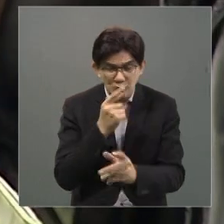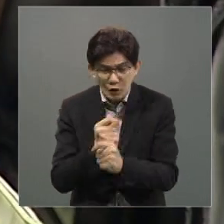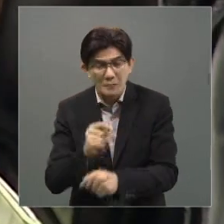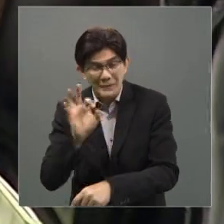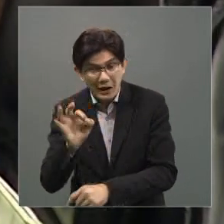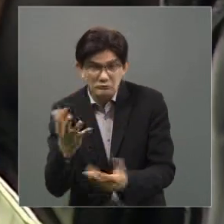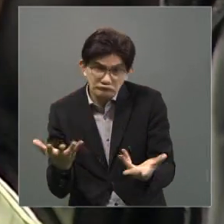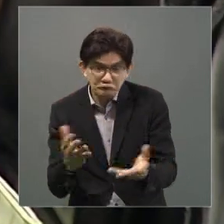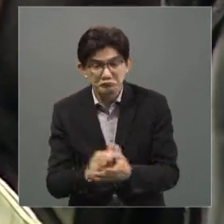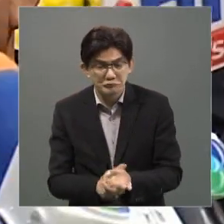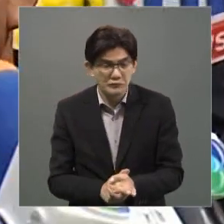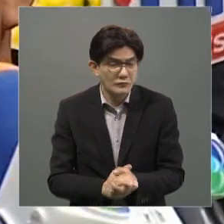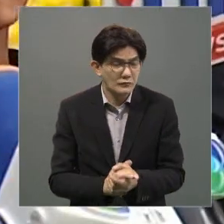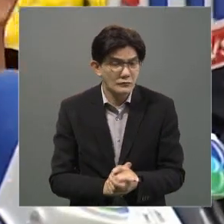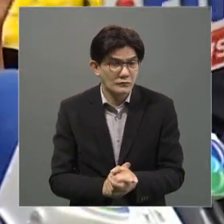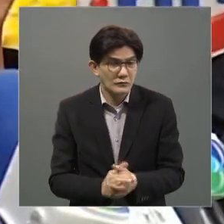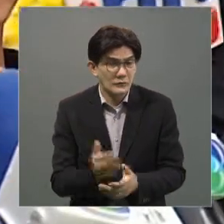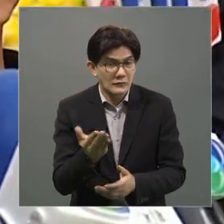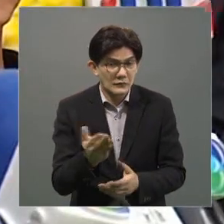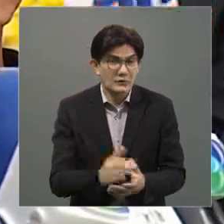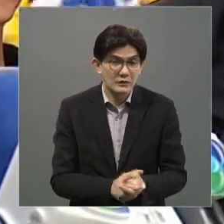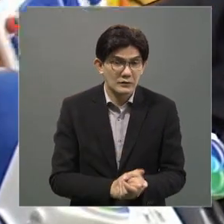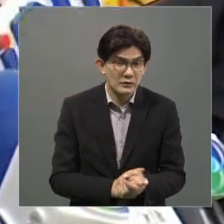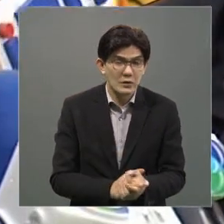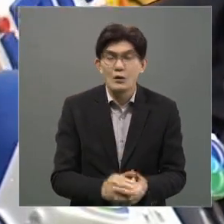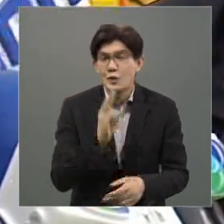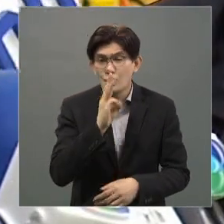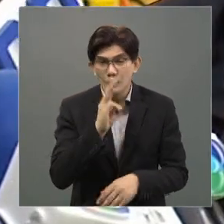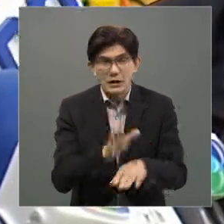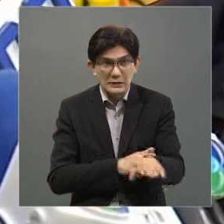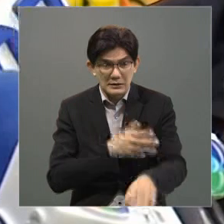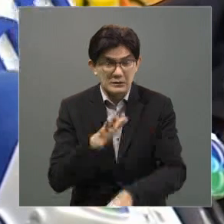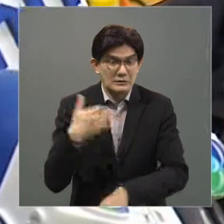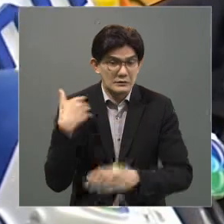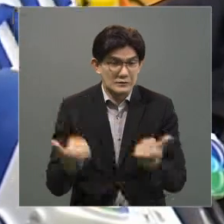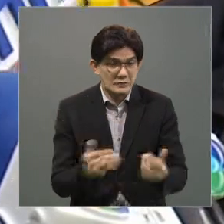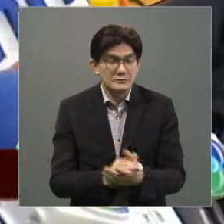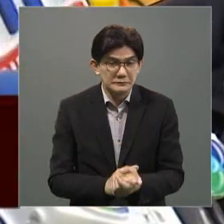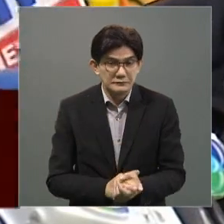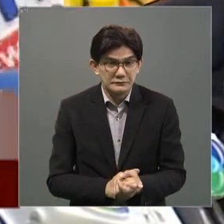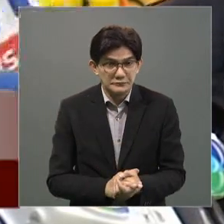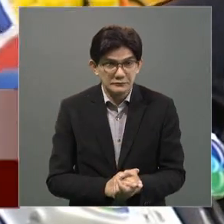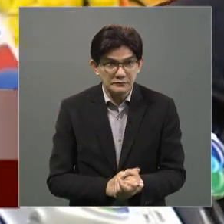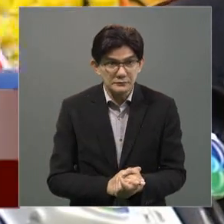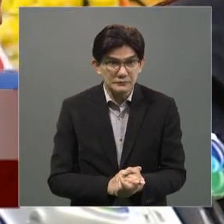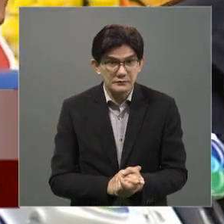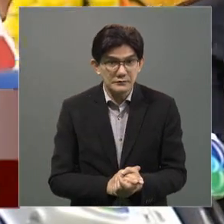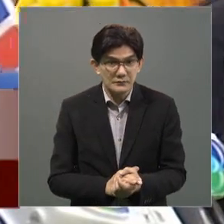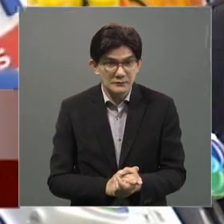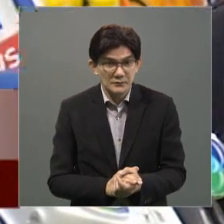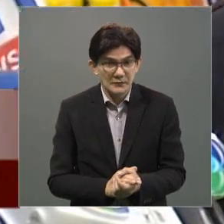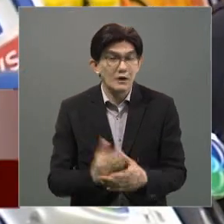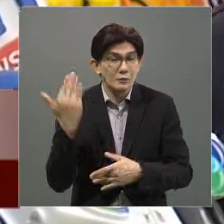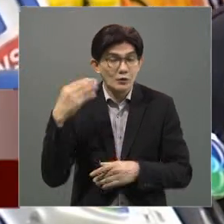ค่ะ ก็เป็นข้อกล่าวหาอมตะนะจะพูดแล้วนะเรื่องนี้คือผมว่าตอนสมัยผ